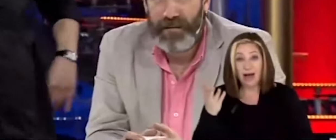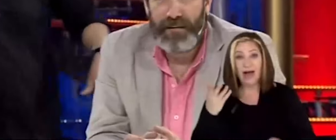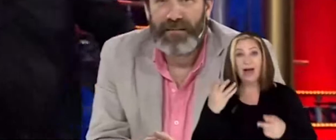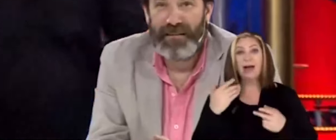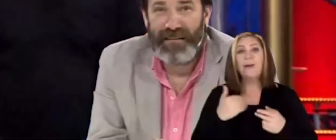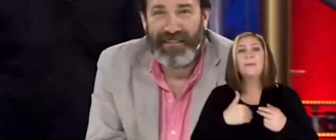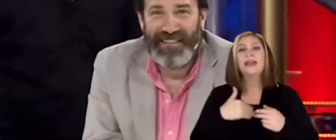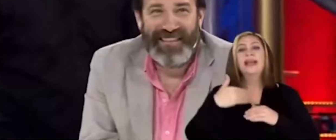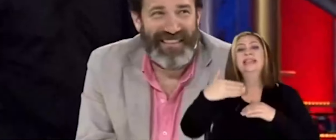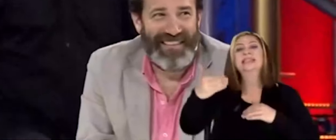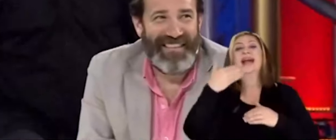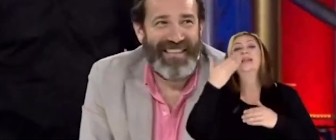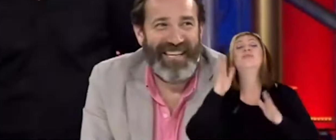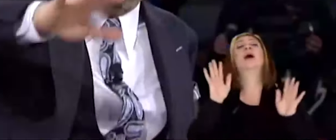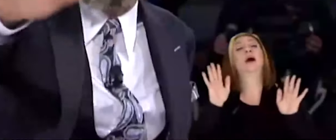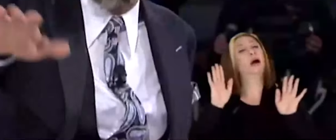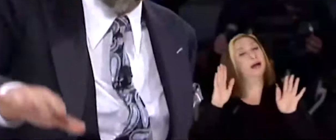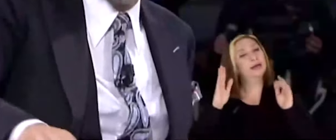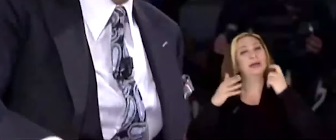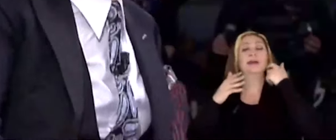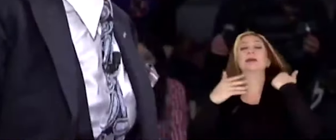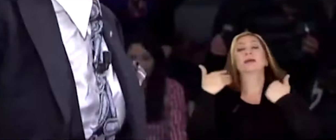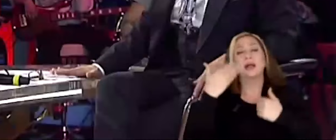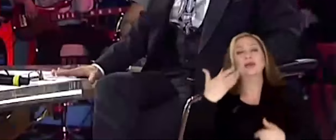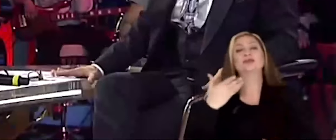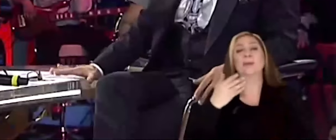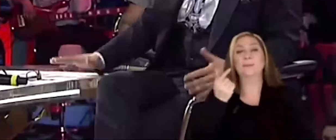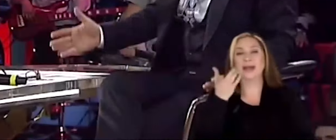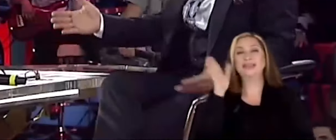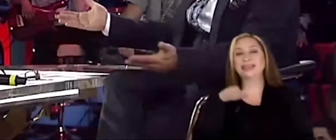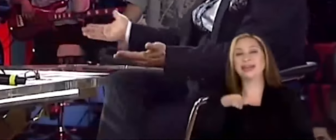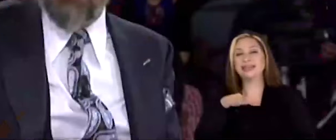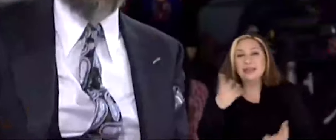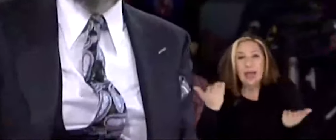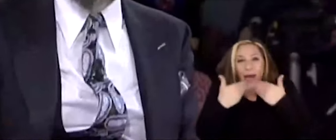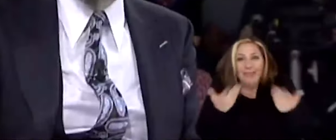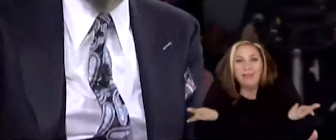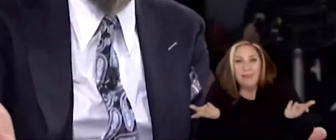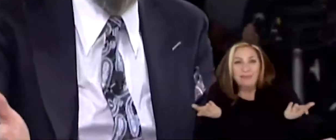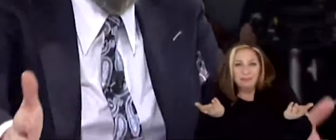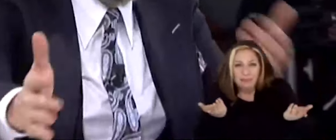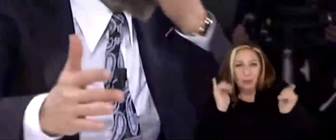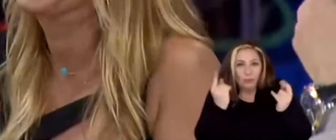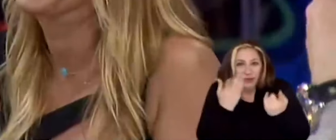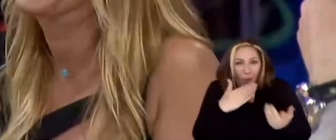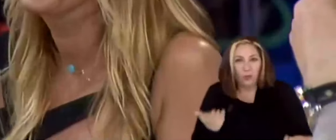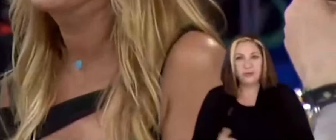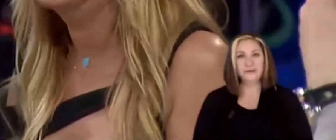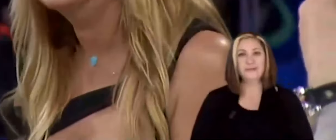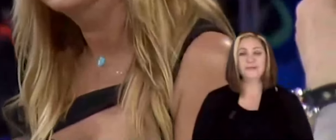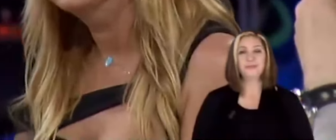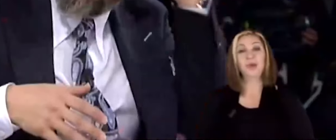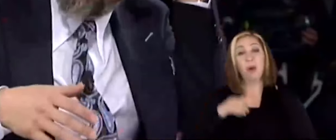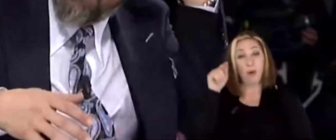değil? Yani. Bence gerisini anlatma. Evet, hayır. Gerisi de birazdan. Ya niye anlatmayayım gerisini canım? Yani